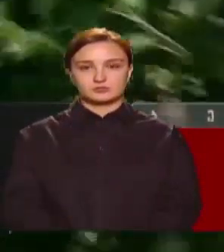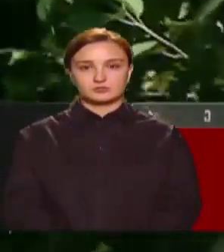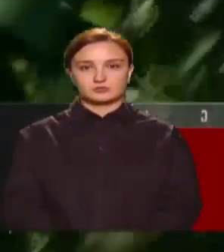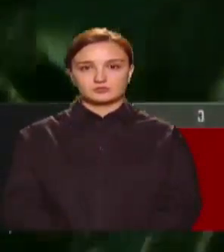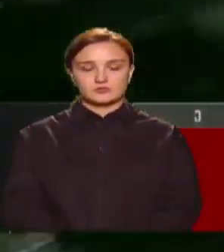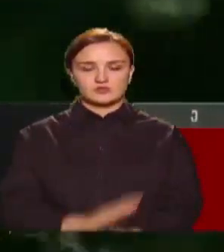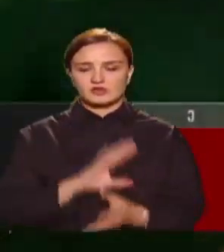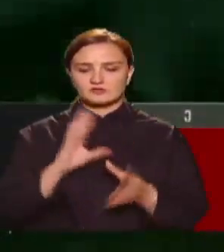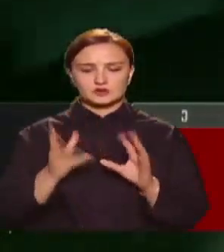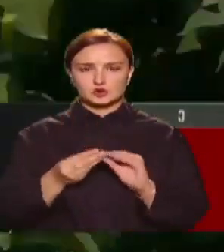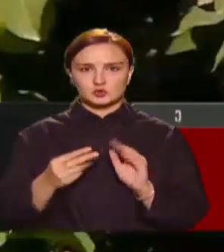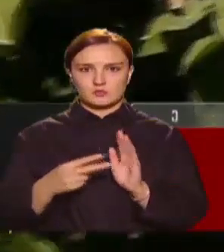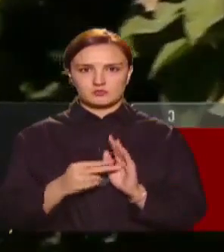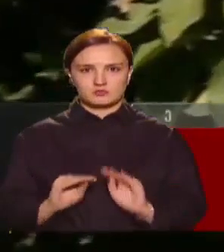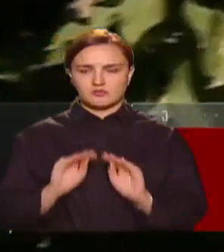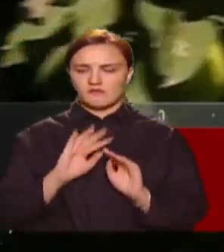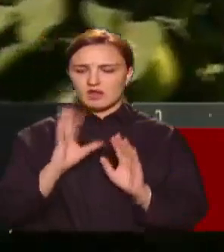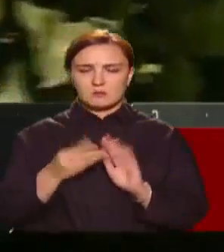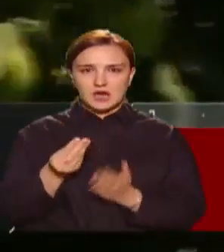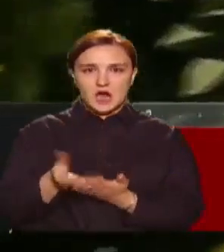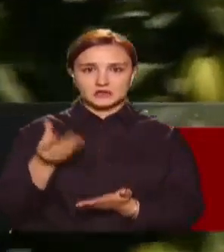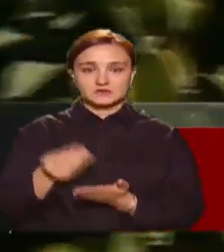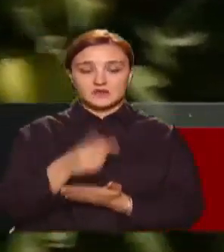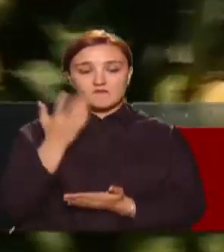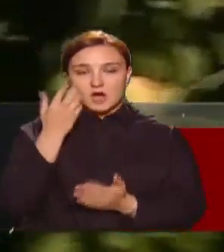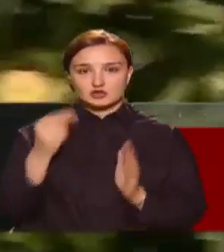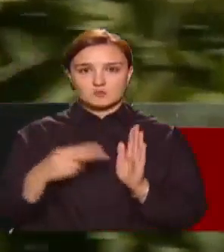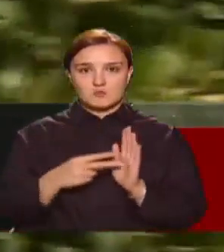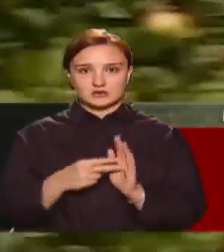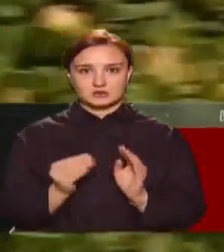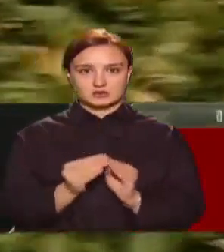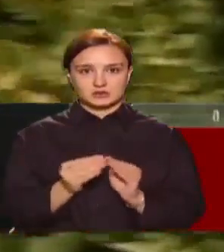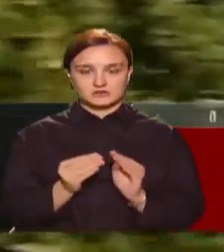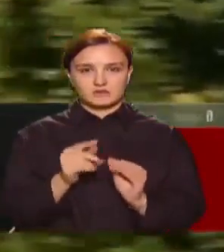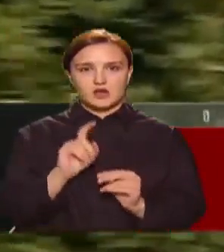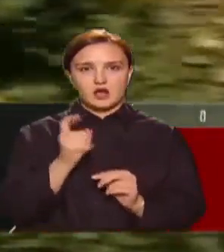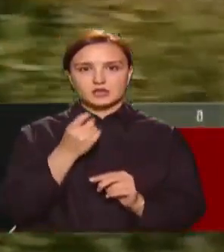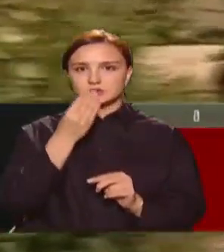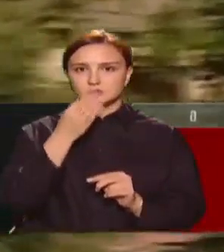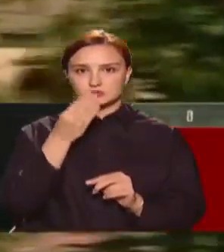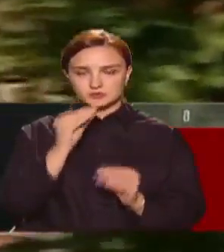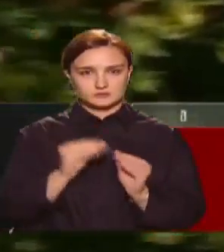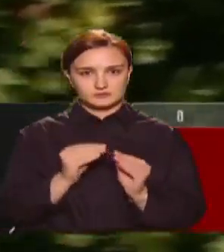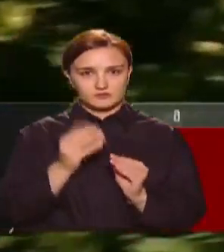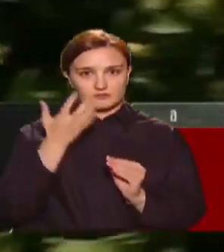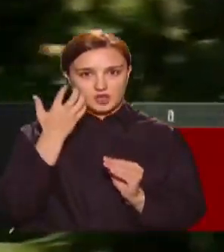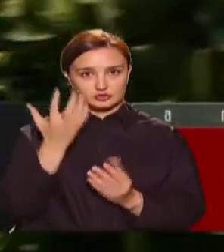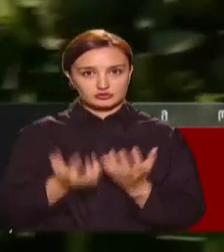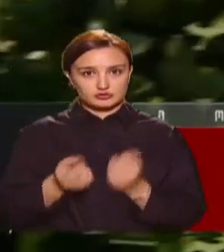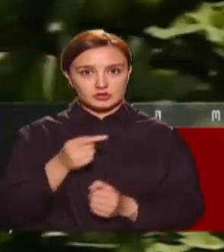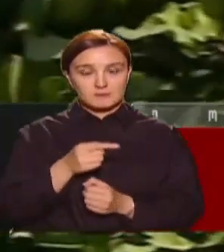გაზრდა და ფასი ვაშლის იგივეა. ნაკოფი იგივენაირი ვაშლი მოყავს, იგივე რაოდენობის ხარისხი მოყავს, მაგრამ